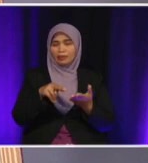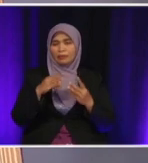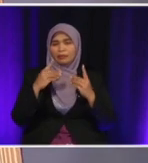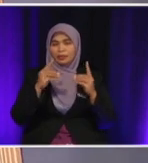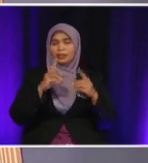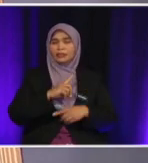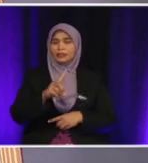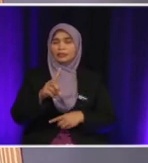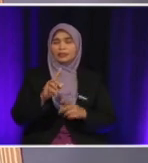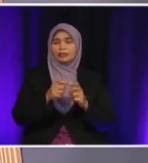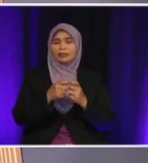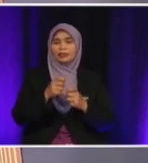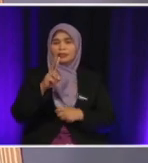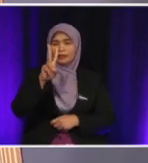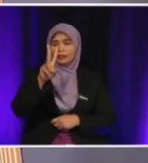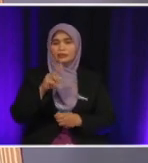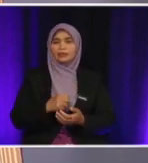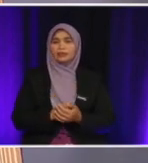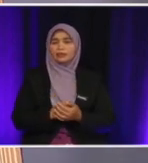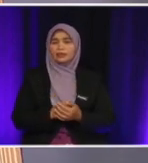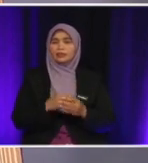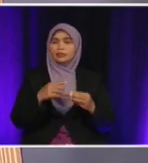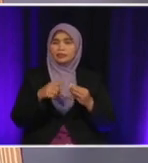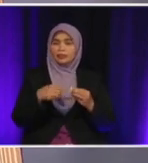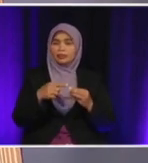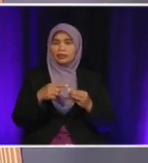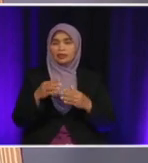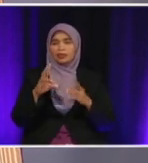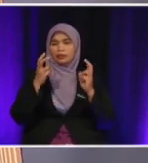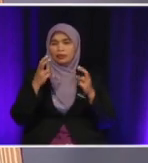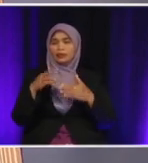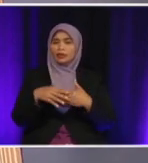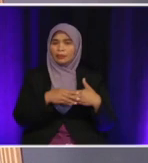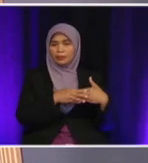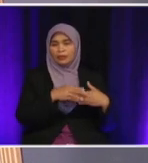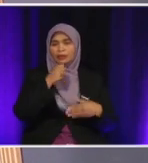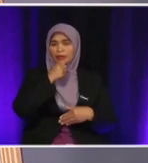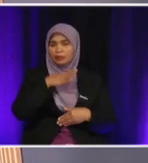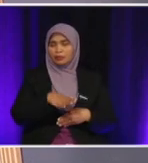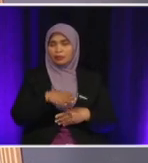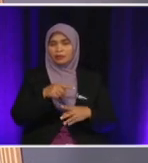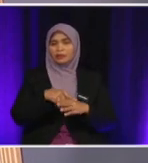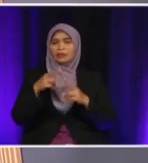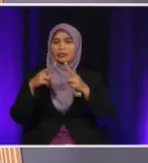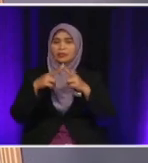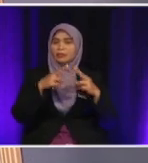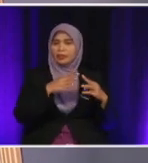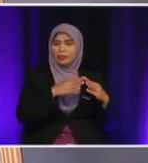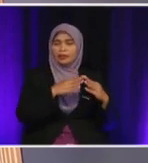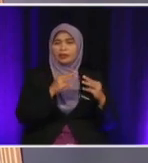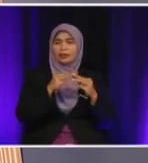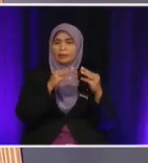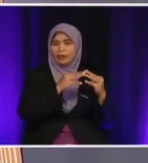Pendidikan Islam tingkatan Duo berkaitan dengan topik kepimpinan Rasulullah Shallallahu Alaihi Wasallam di Madinah baik saja